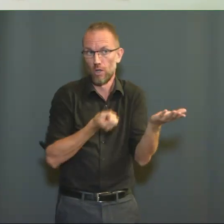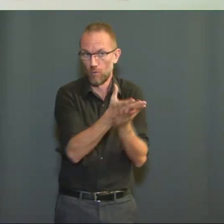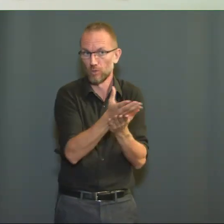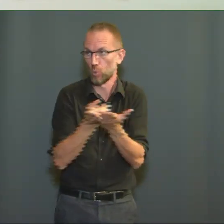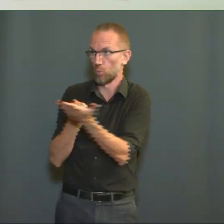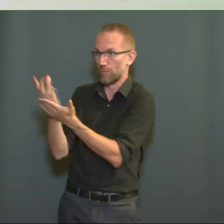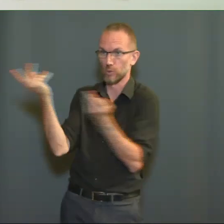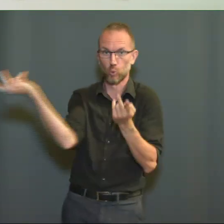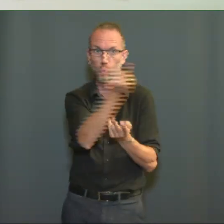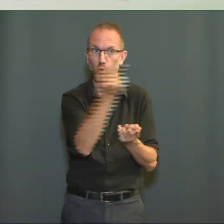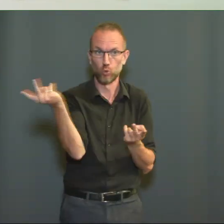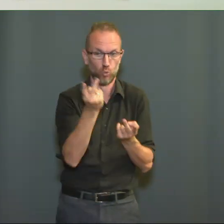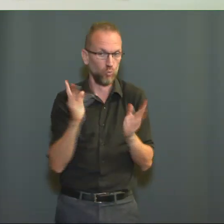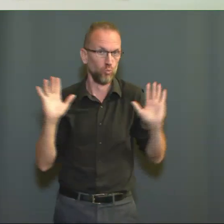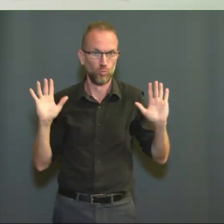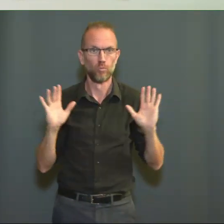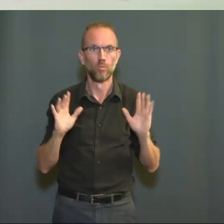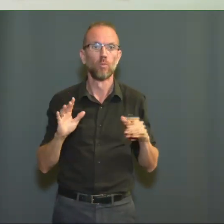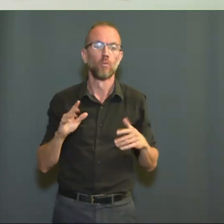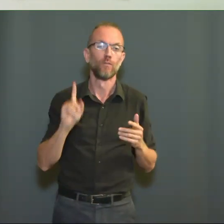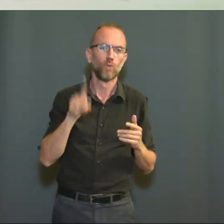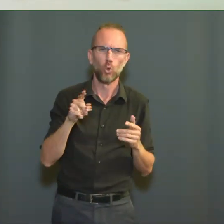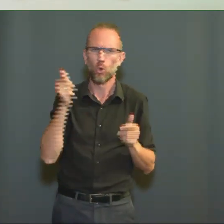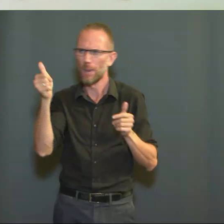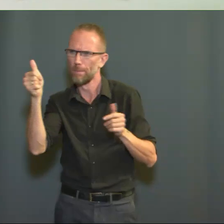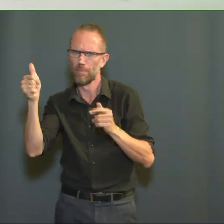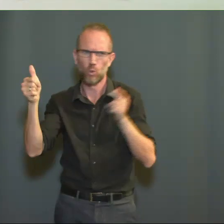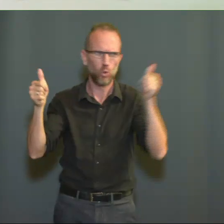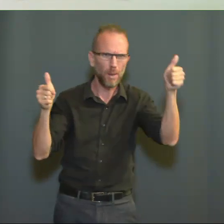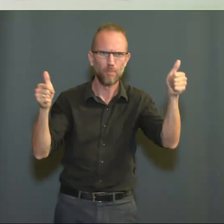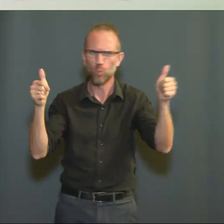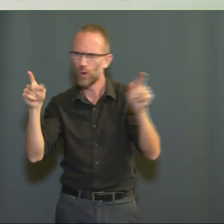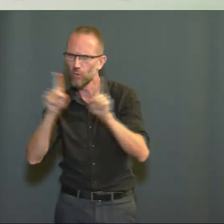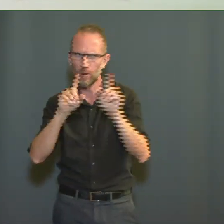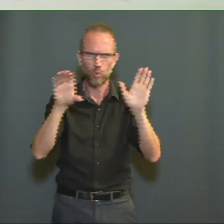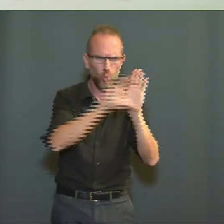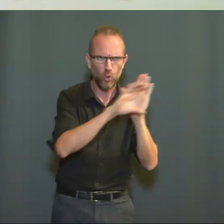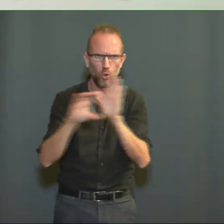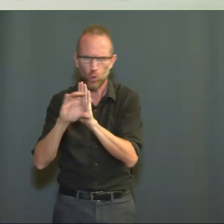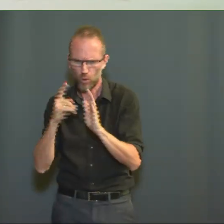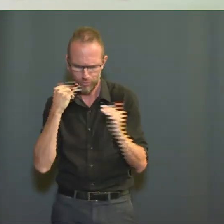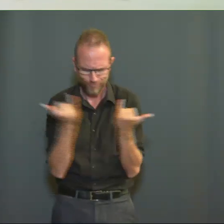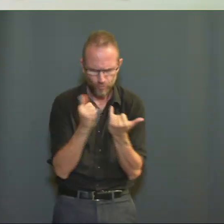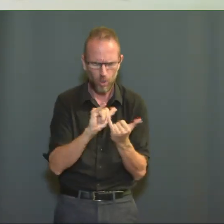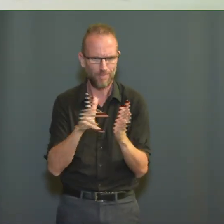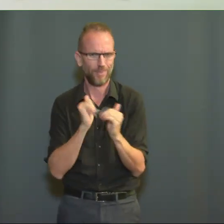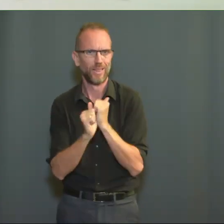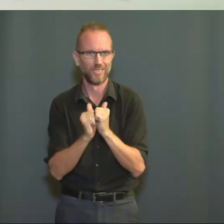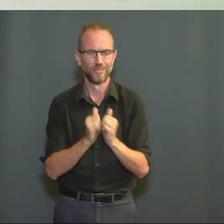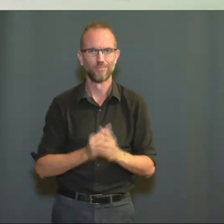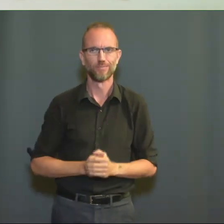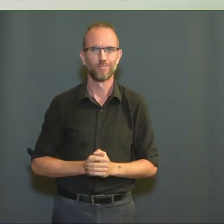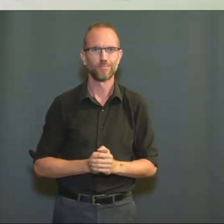pour établir le lien avec votre test. Il est préférable de le faire lors de